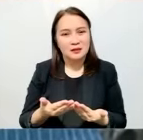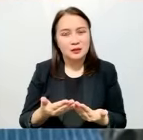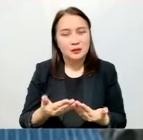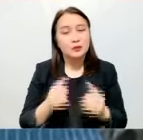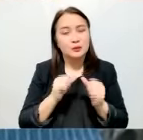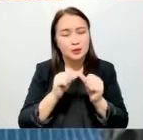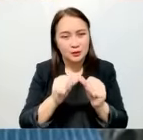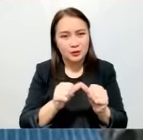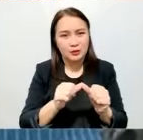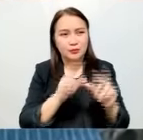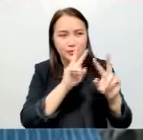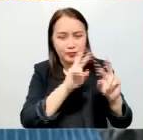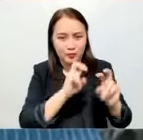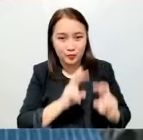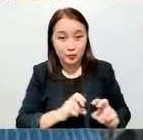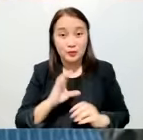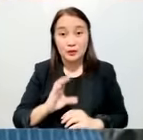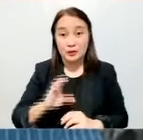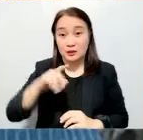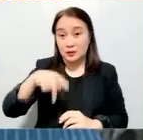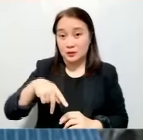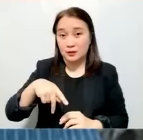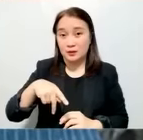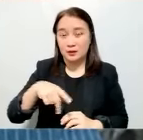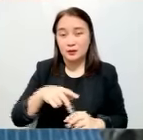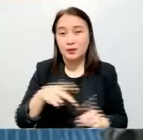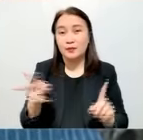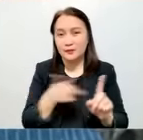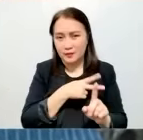ng victim. Kasi nga,